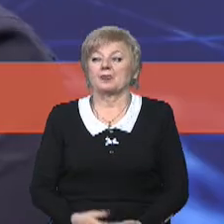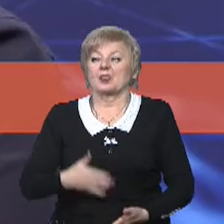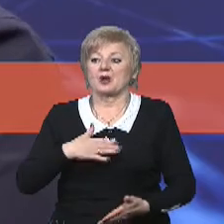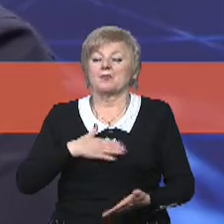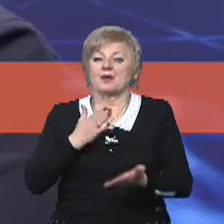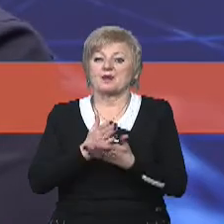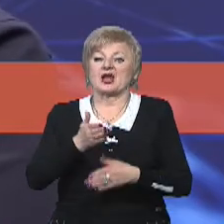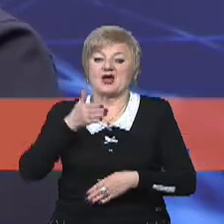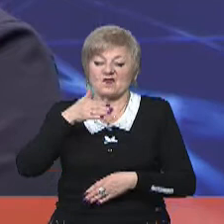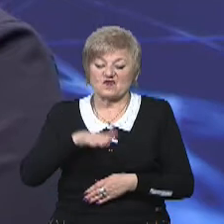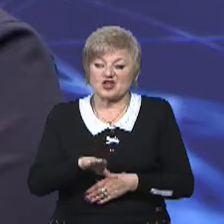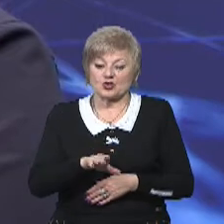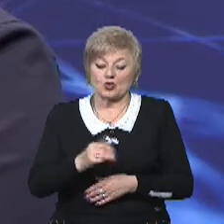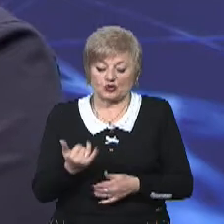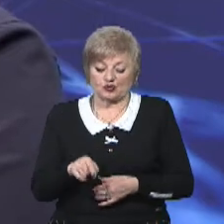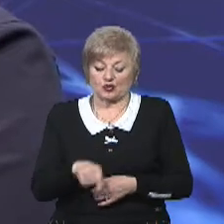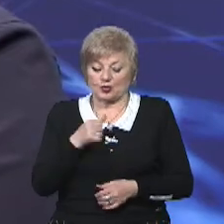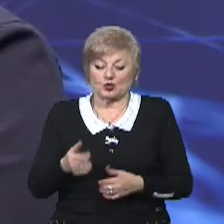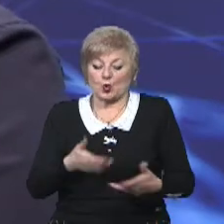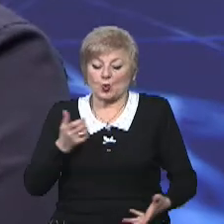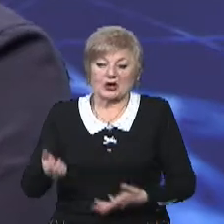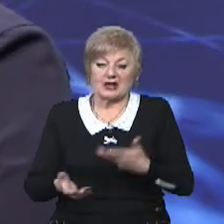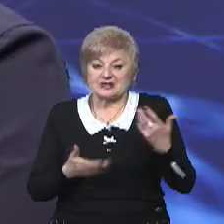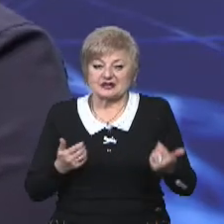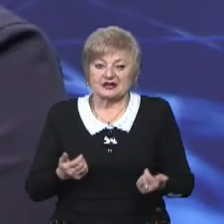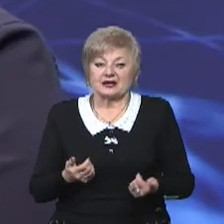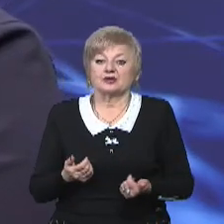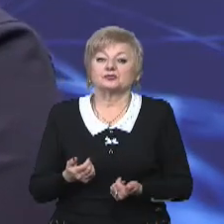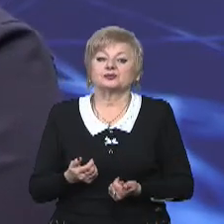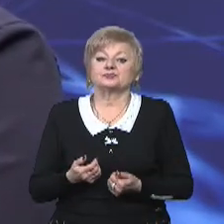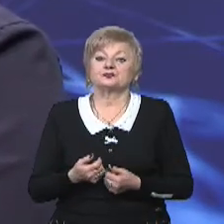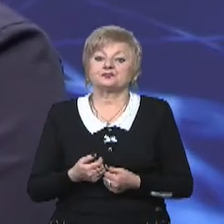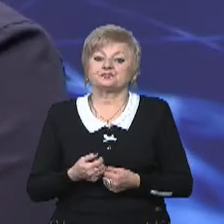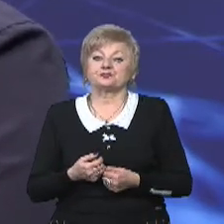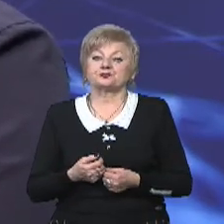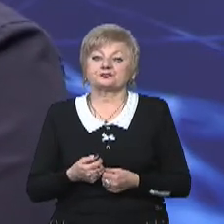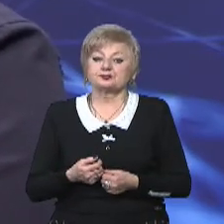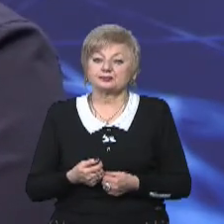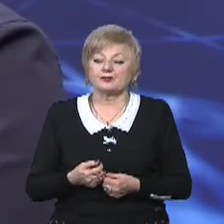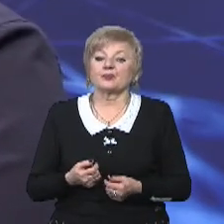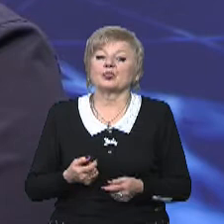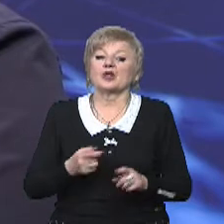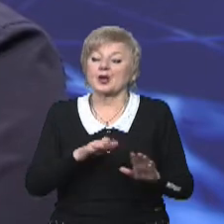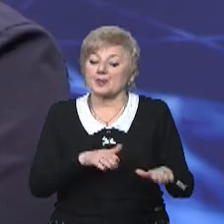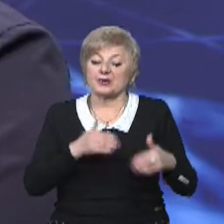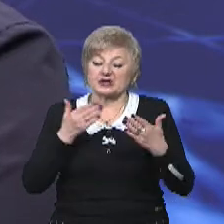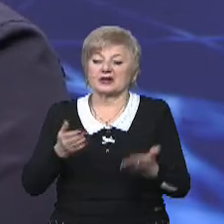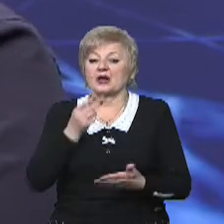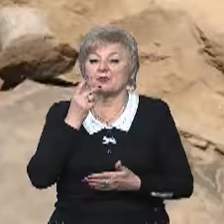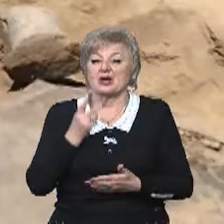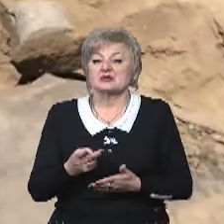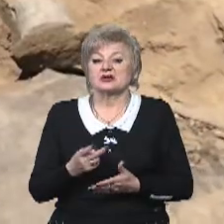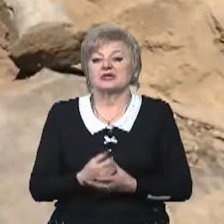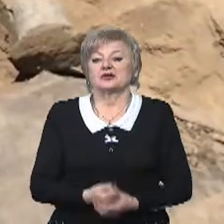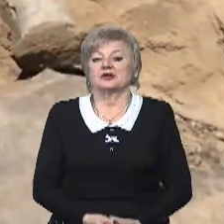маємо відео з цьогорічних розкопок, які нам надав аспірант Запорізького національного університету Андрій Тощев. Пропоную подивитися.